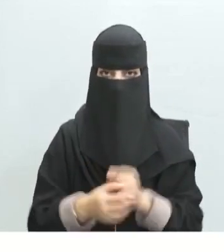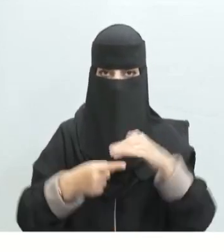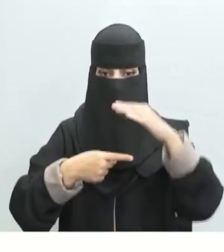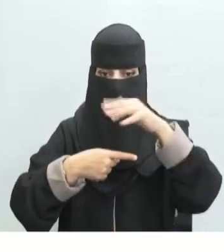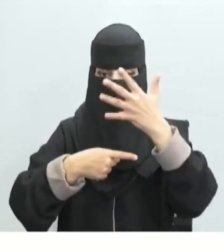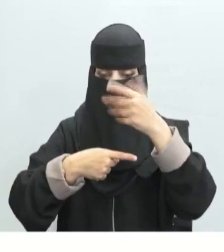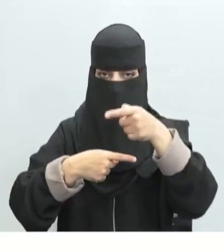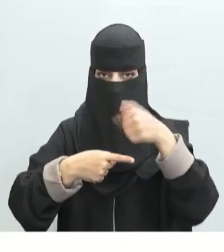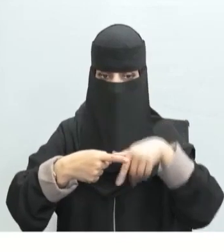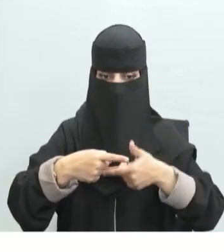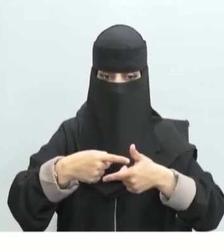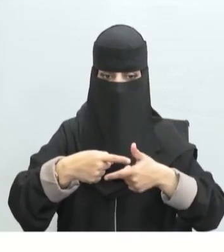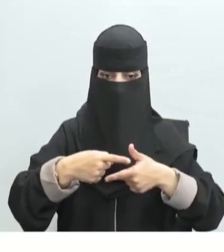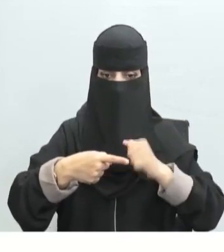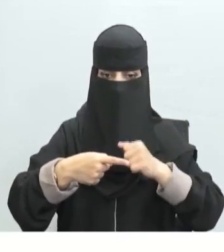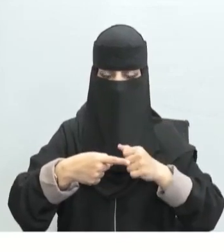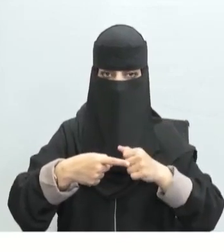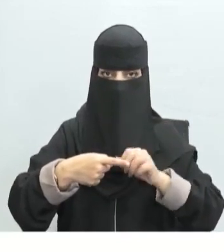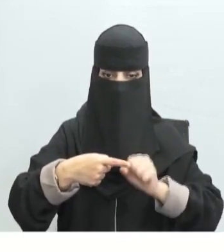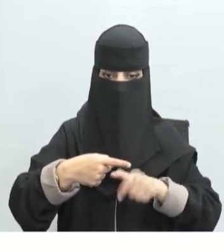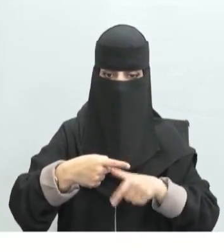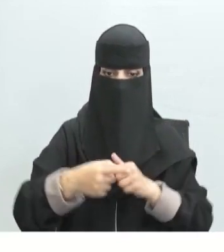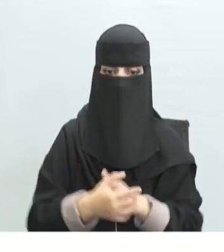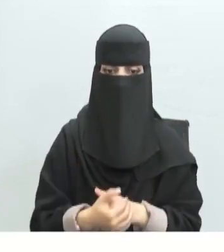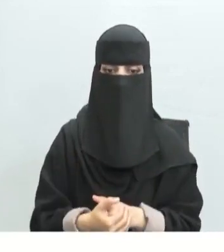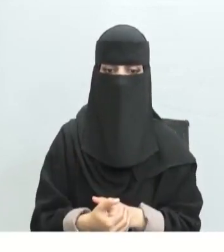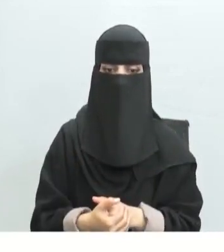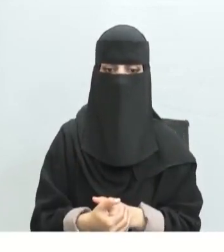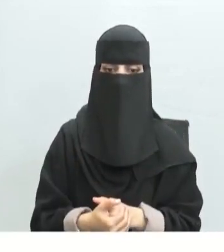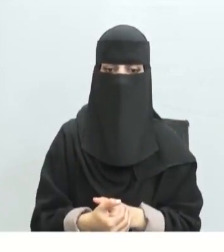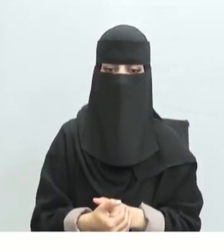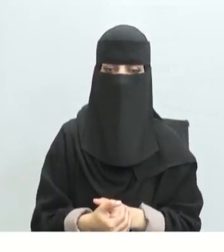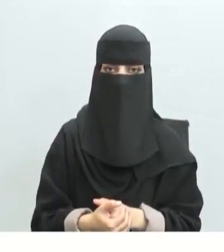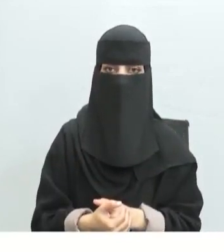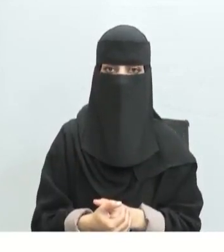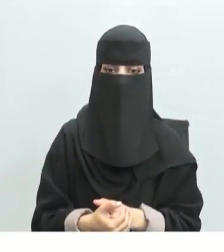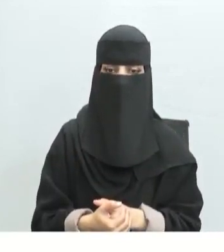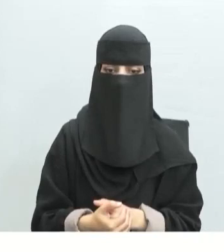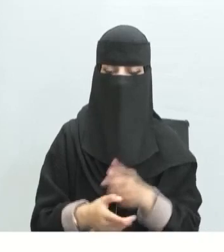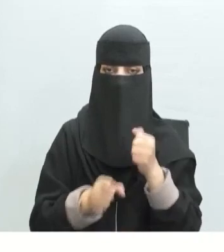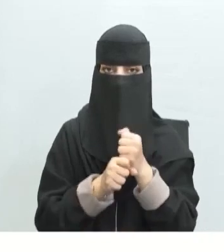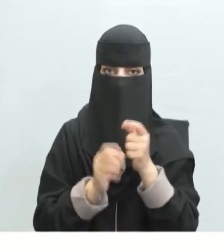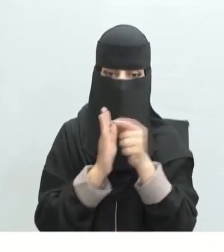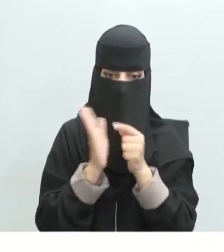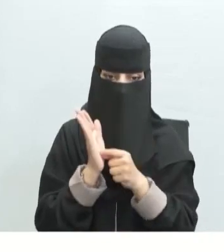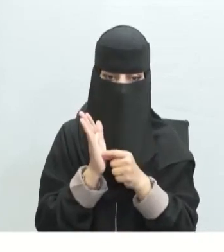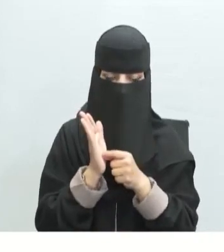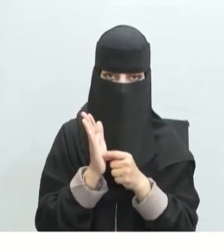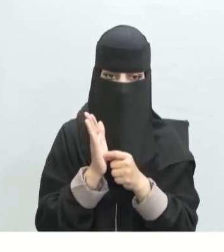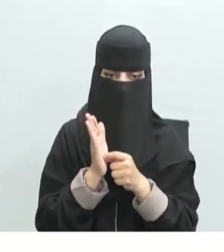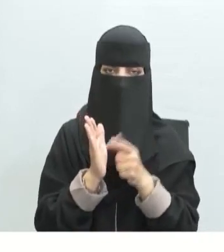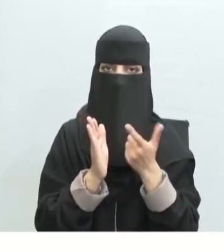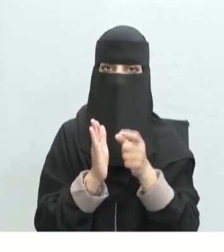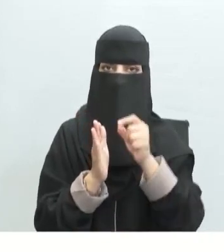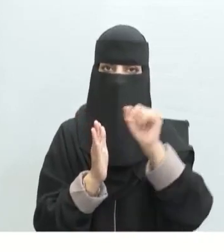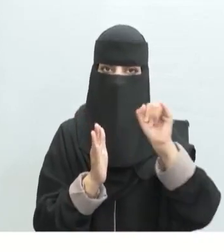بينما المجاور مجهول فبسم اي على سبيل المثال طيب كيف انا اجيب اي بستخدم نظريه فيثاغورس لان هذا